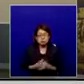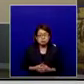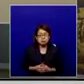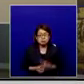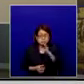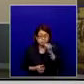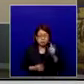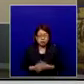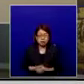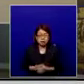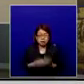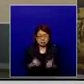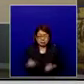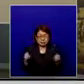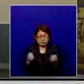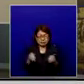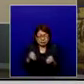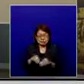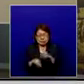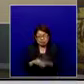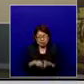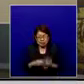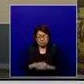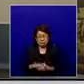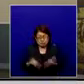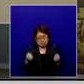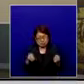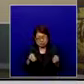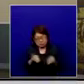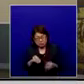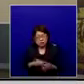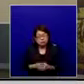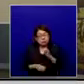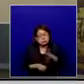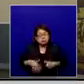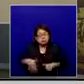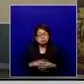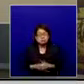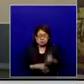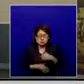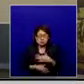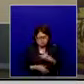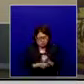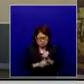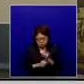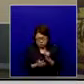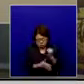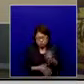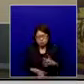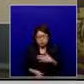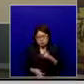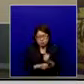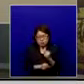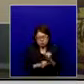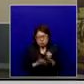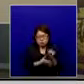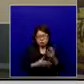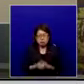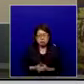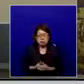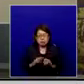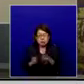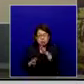เราเดินเข้าท้องงูเหลือมแล้วตกนรกแล้วอยู่ในท้องงูเหลือมแล้วยังไปบอกพี่น้องประชาชนว่าเรามาถูกทางแล้วถ้าทีมเศรษฐ